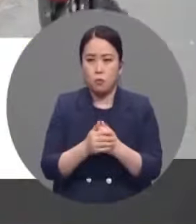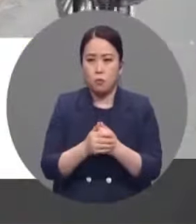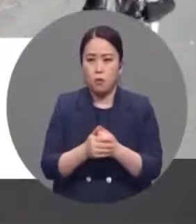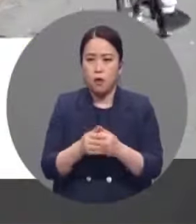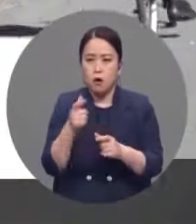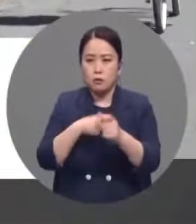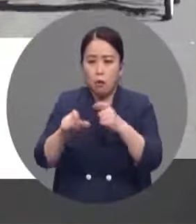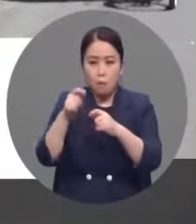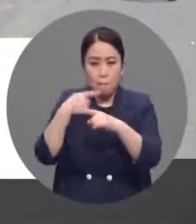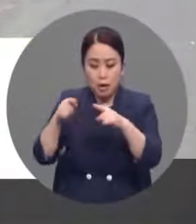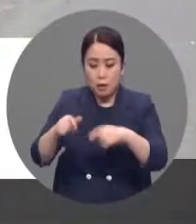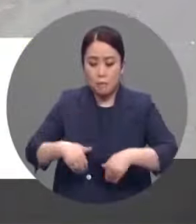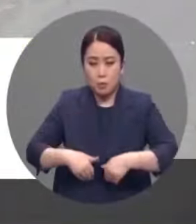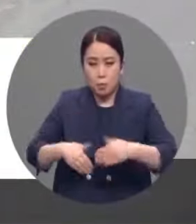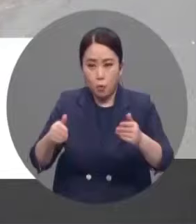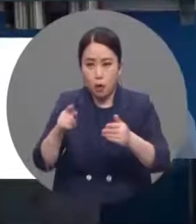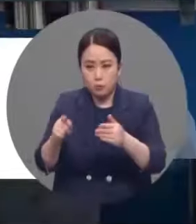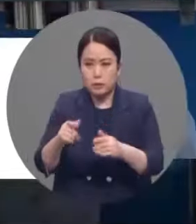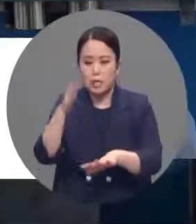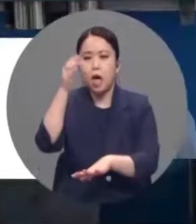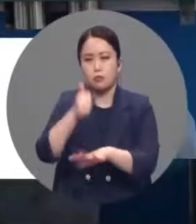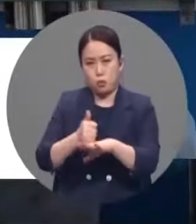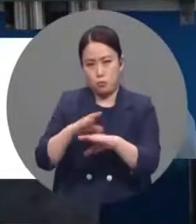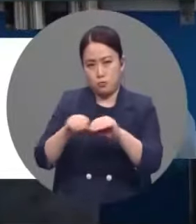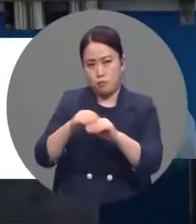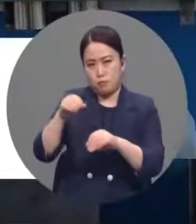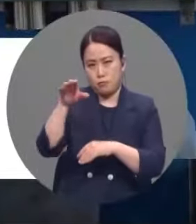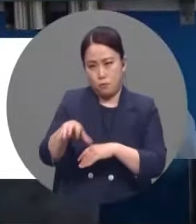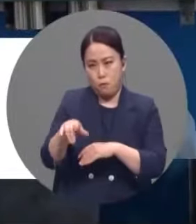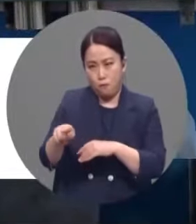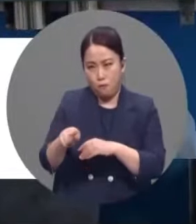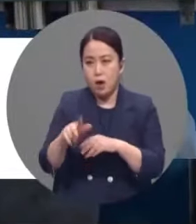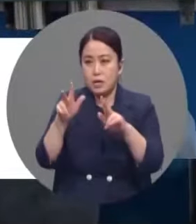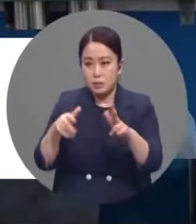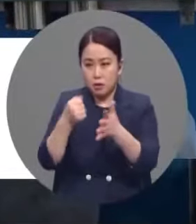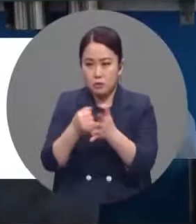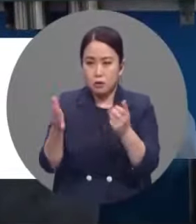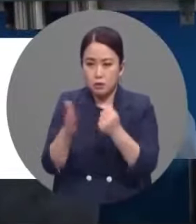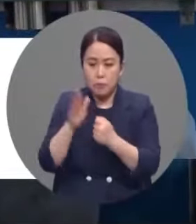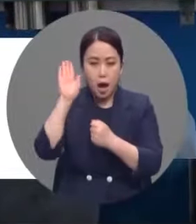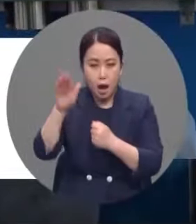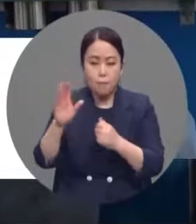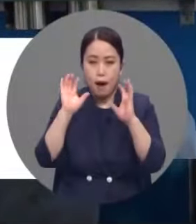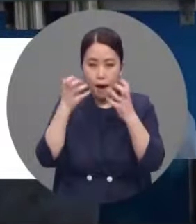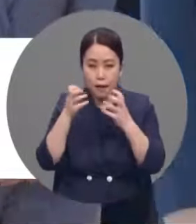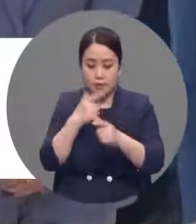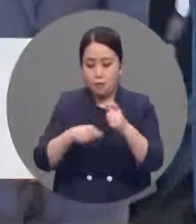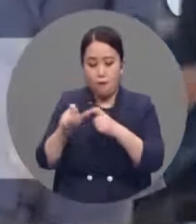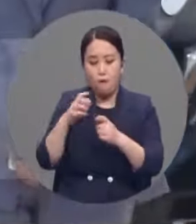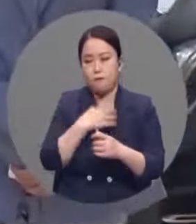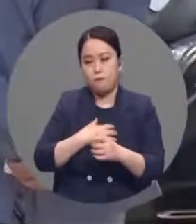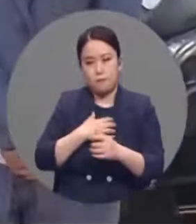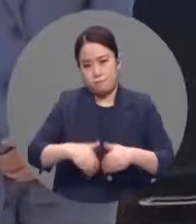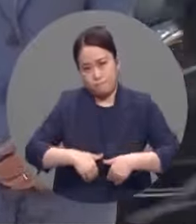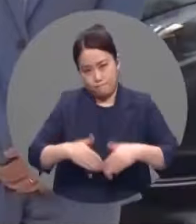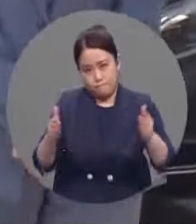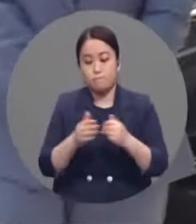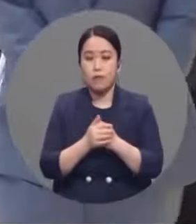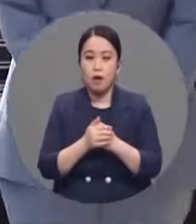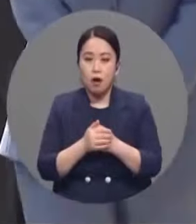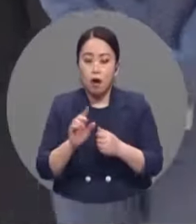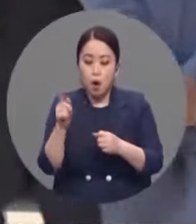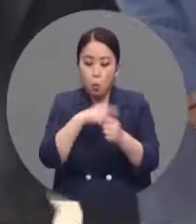decision. We made the decisions so our children don't have to make that decision. 원전